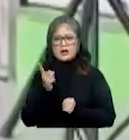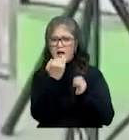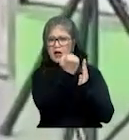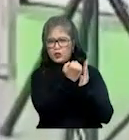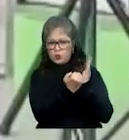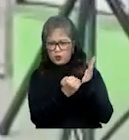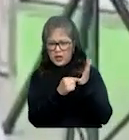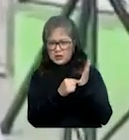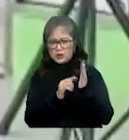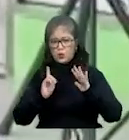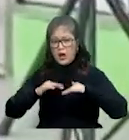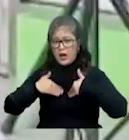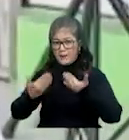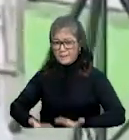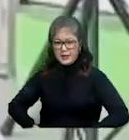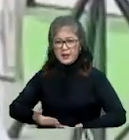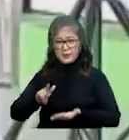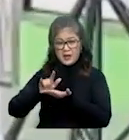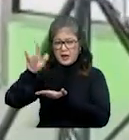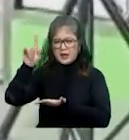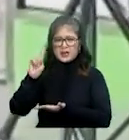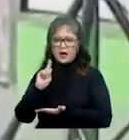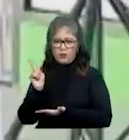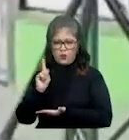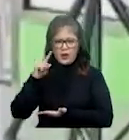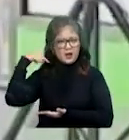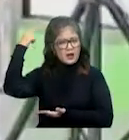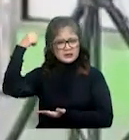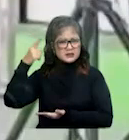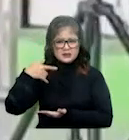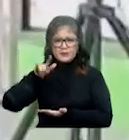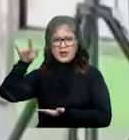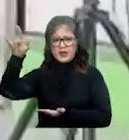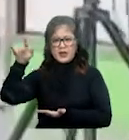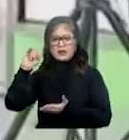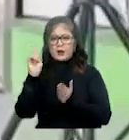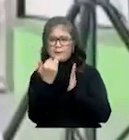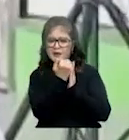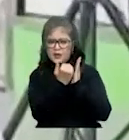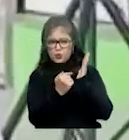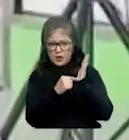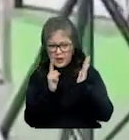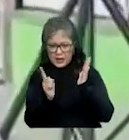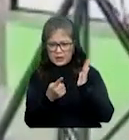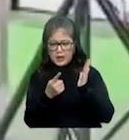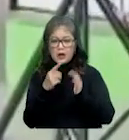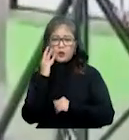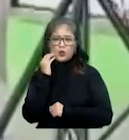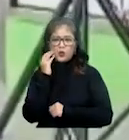kalau berangkat haji atau kalau hamil itu ada aturannya, umur